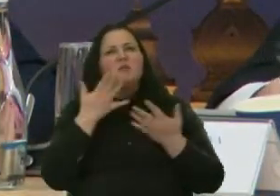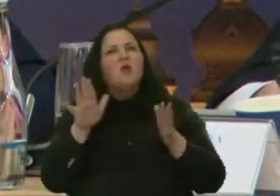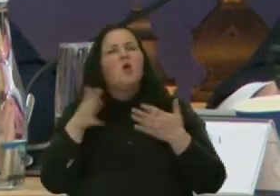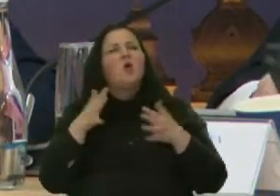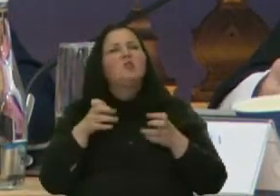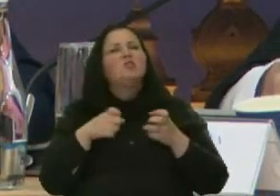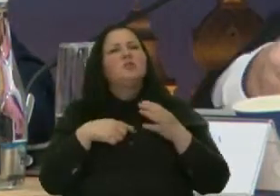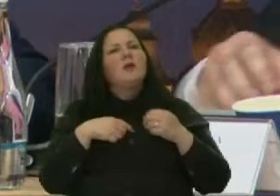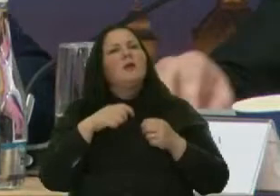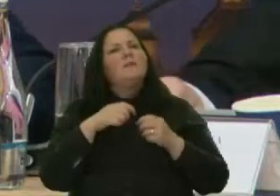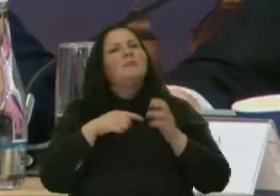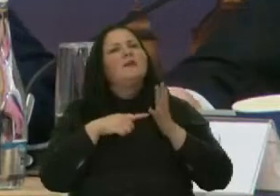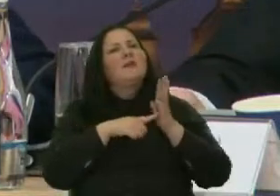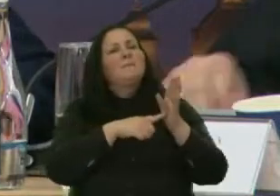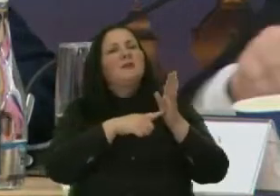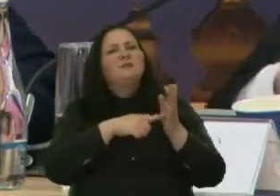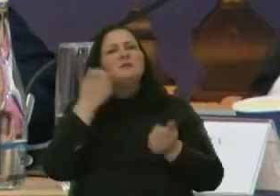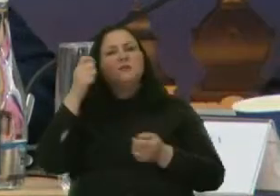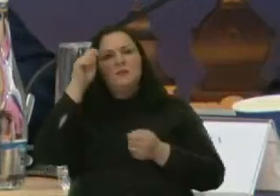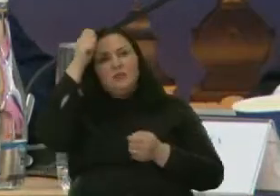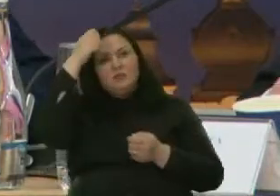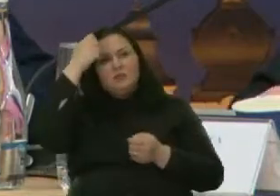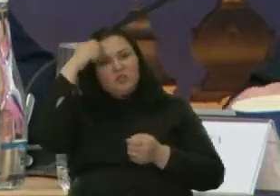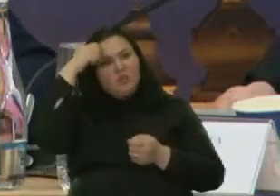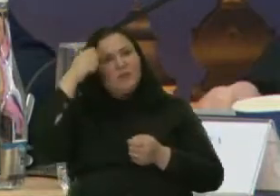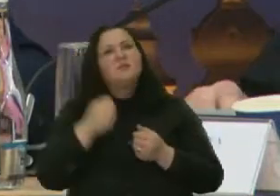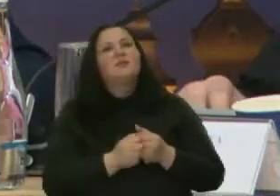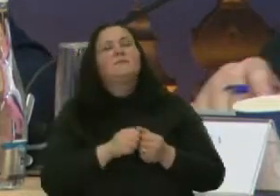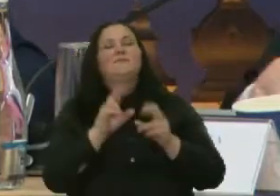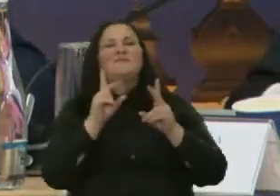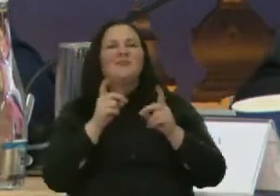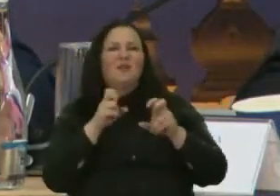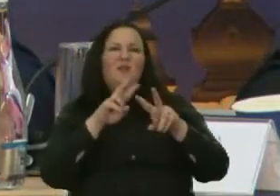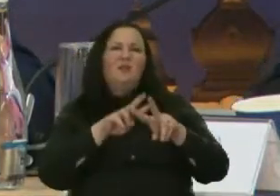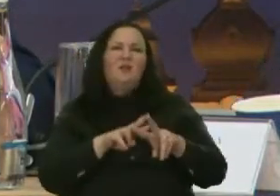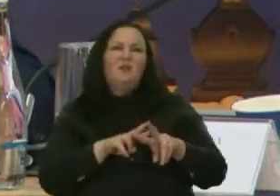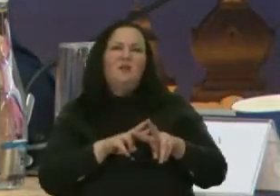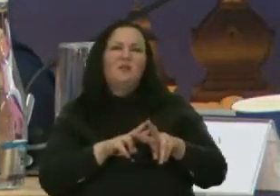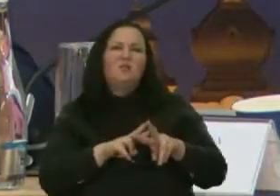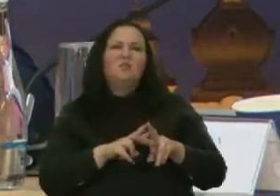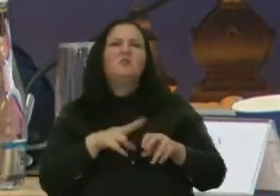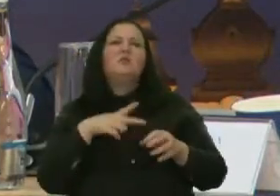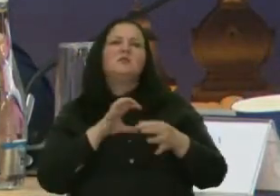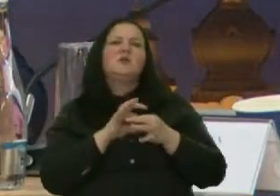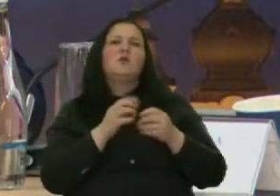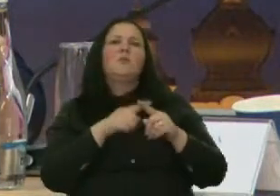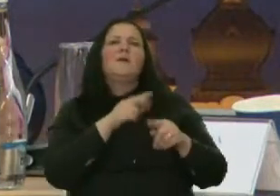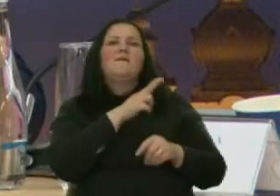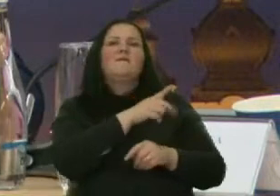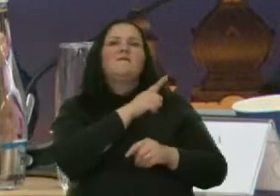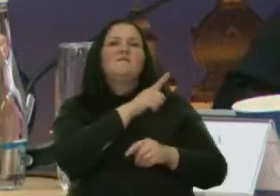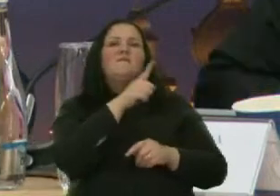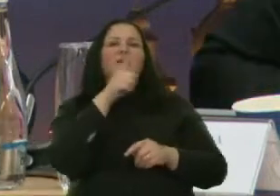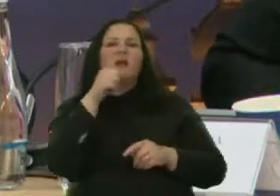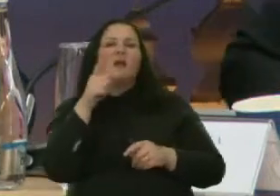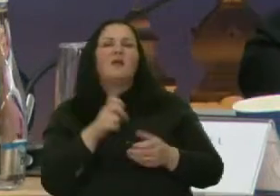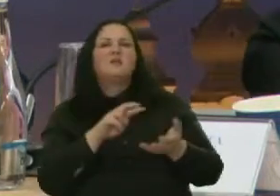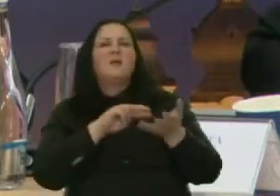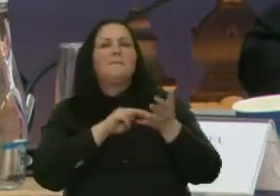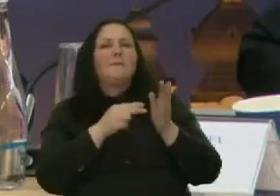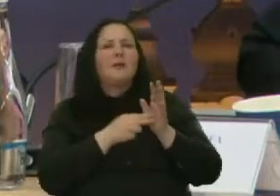reprezintă clujenii în rest restul ține de modul în care fiecare se pregătește se documentează și